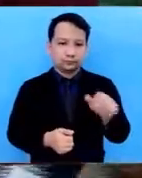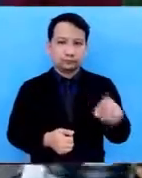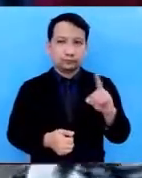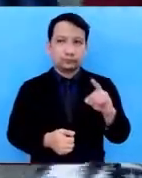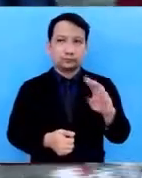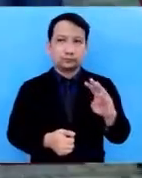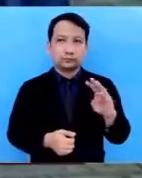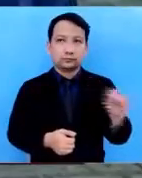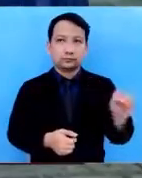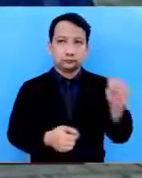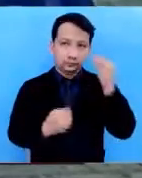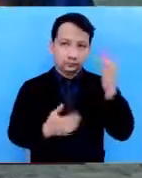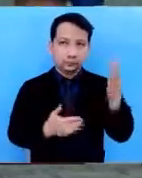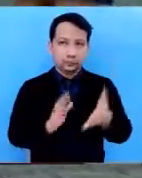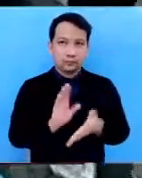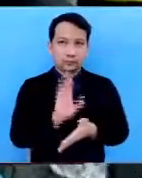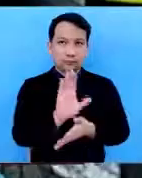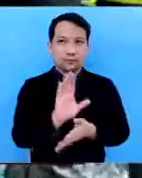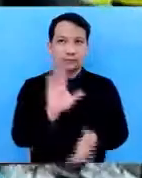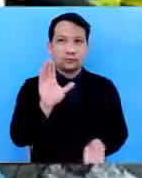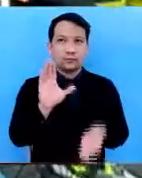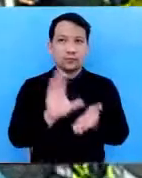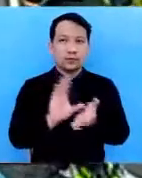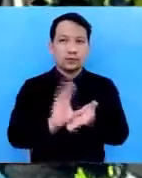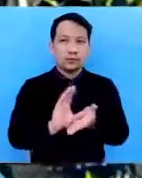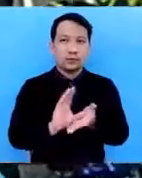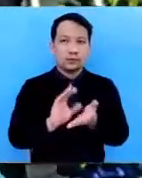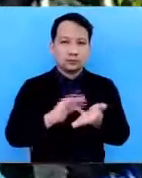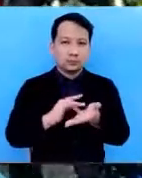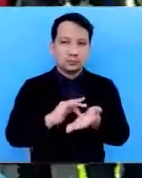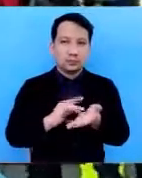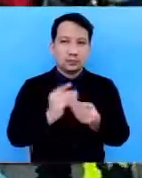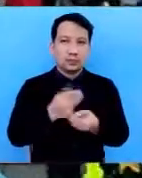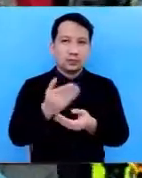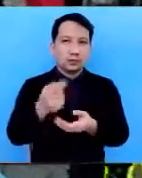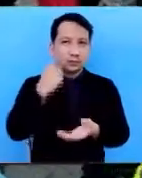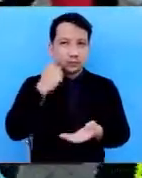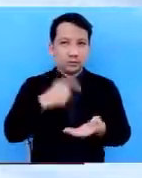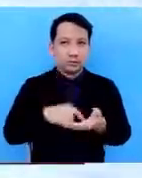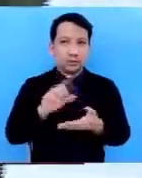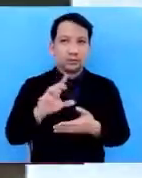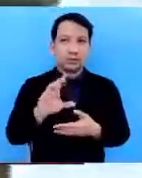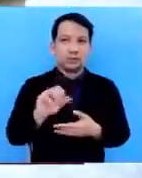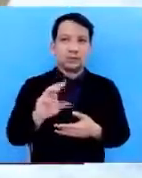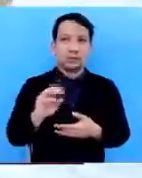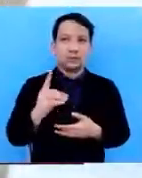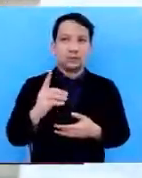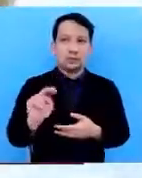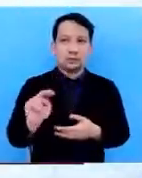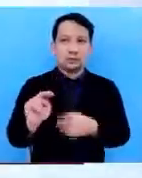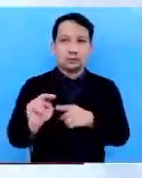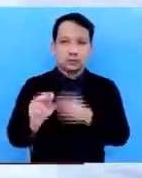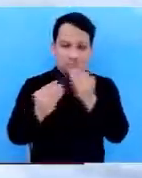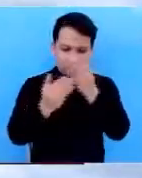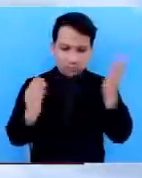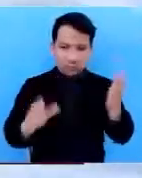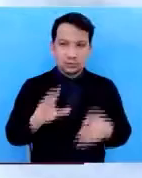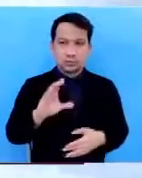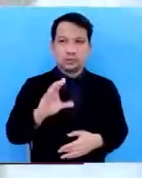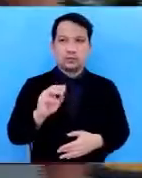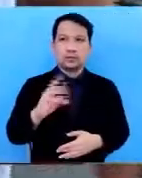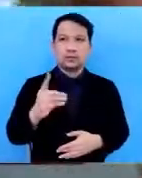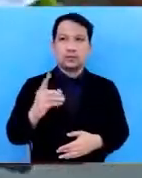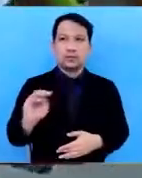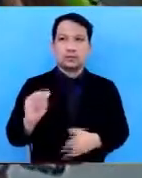walang isinumite na Certificate of Medical Device Notification o CMDN ang supplier. Ang CMDN ay pruweba